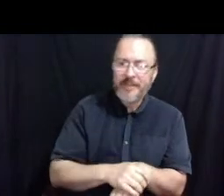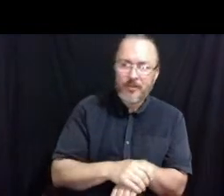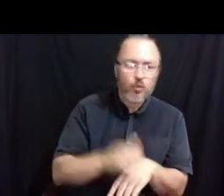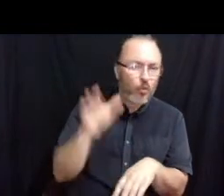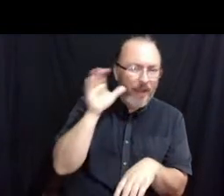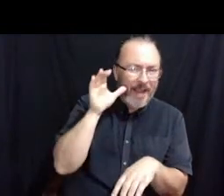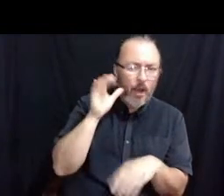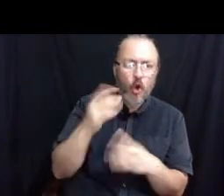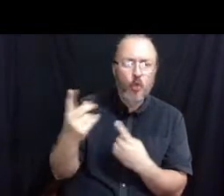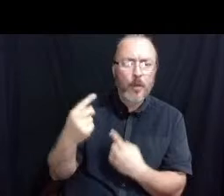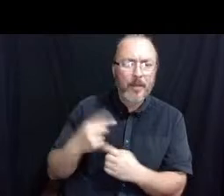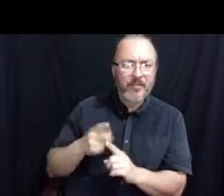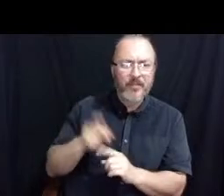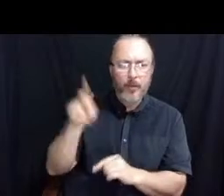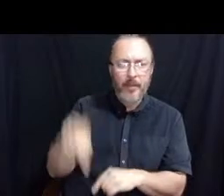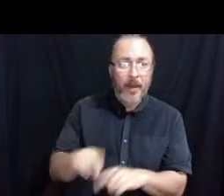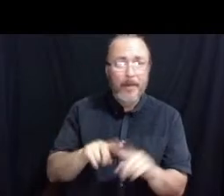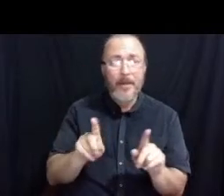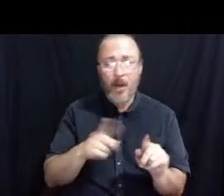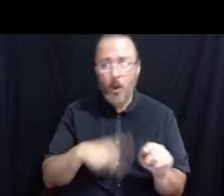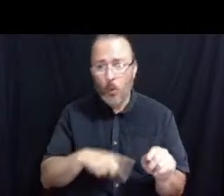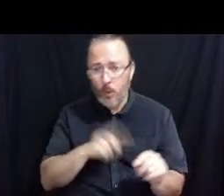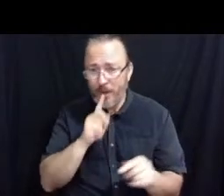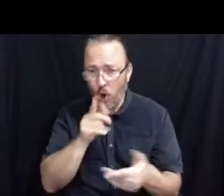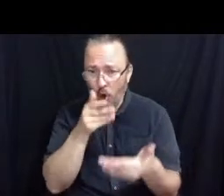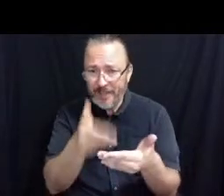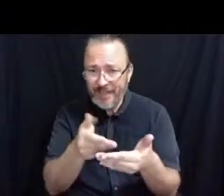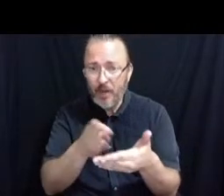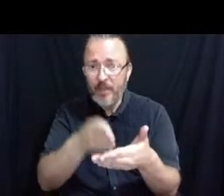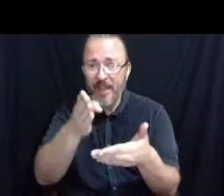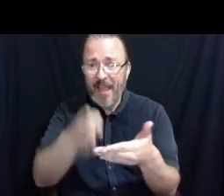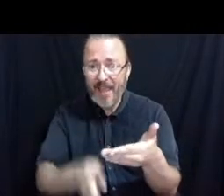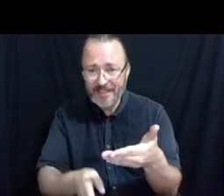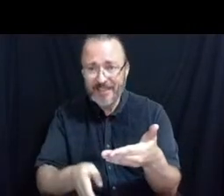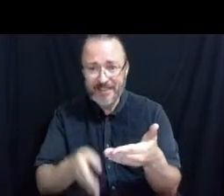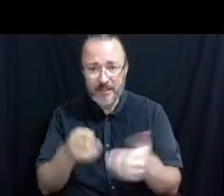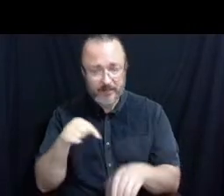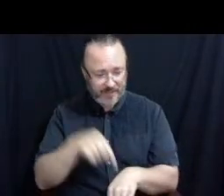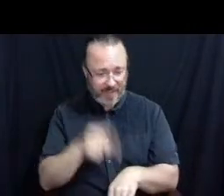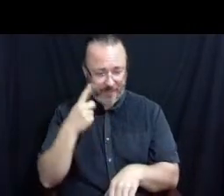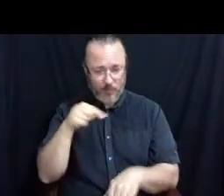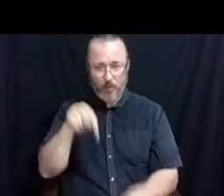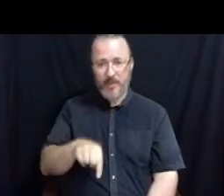poser pour entendre les réponses. Mais nous touchons à la fin du webinaire.